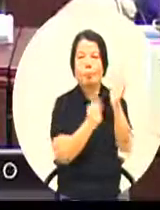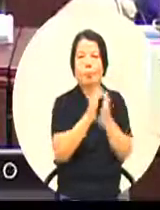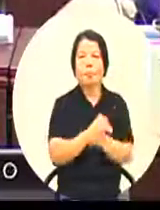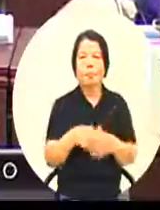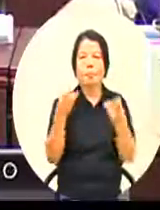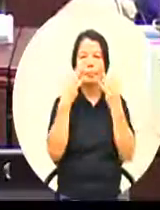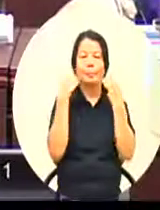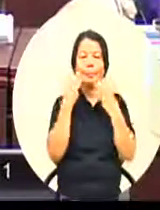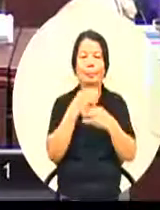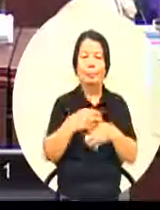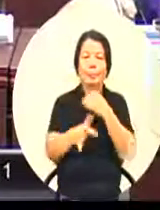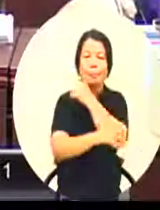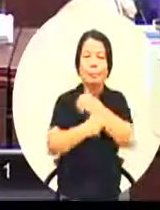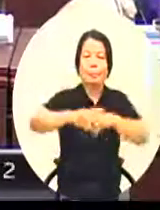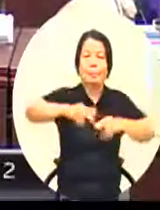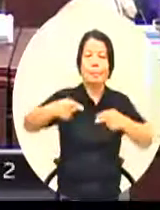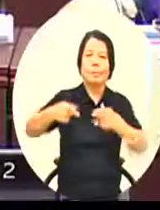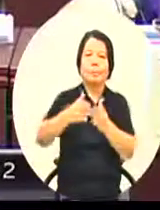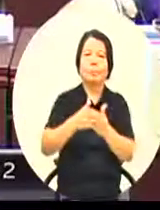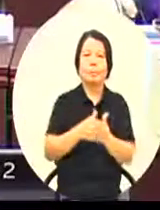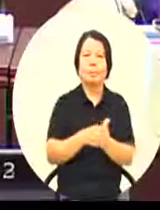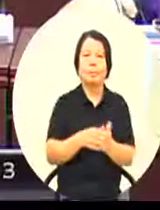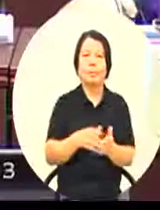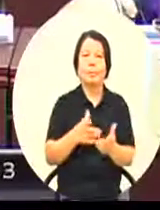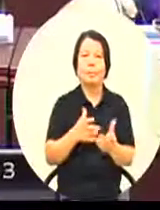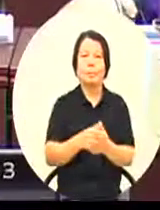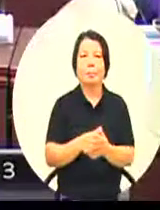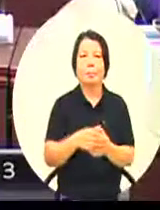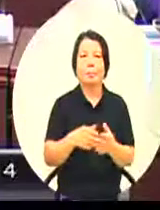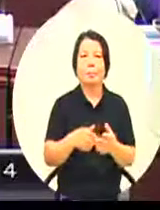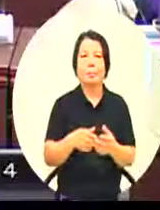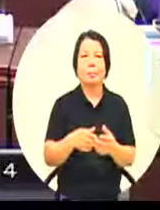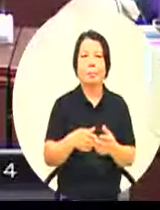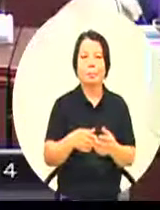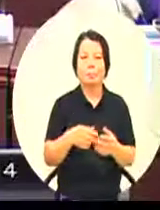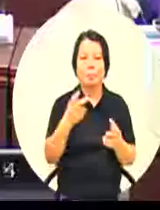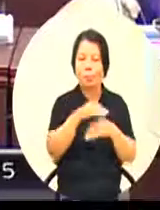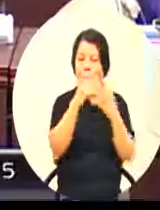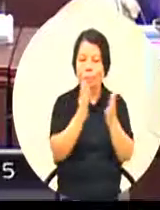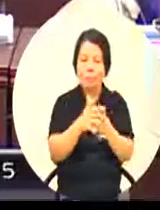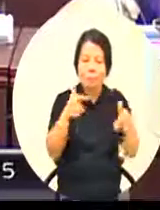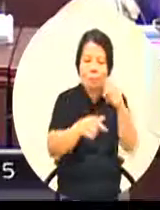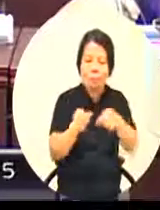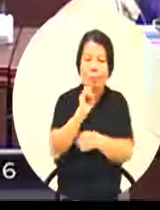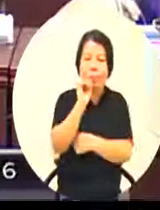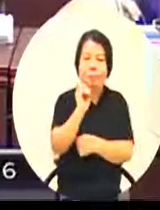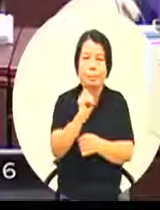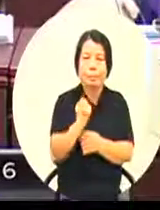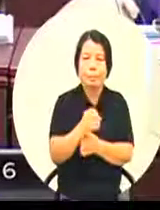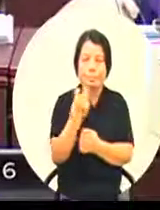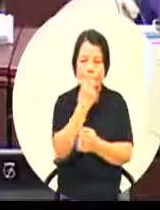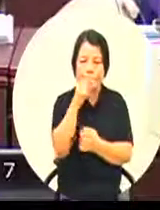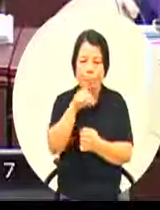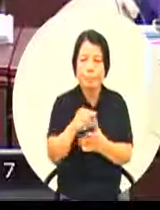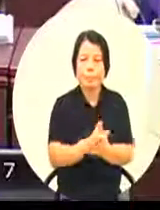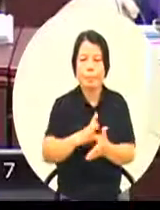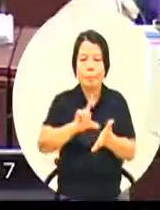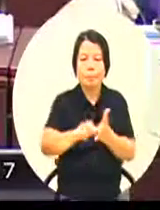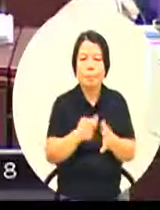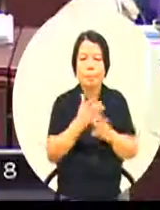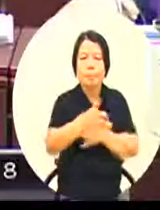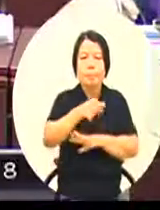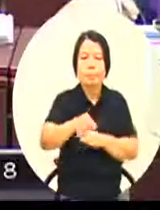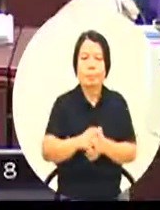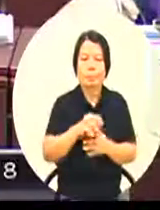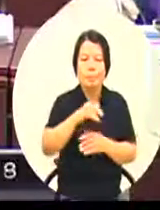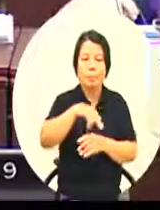部退出，机改的全部退出，然后检查出来是零添加物，目前是这个阶段已经过了。那我们下一个阶